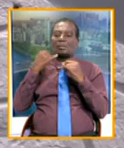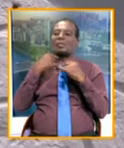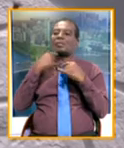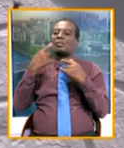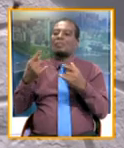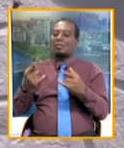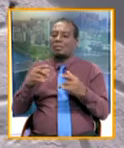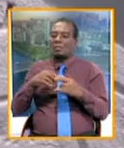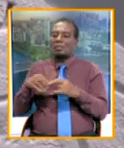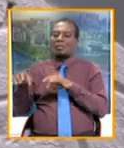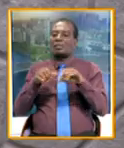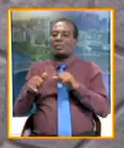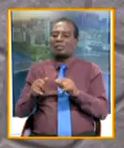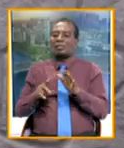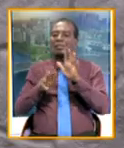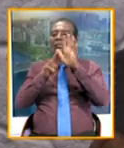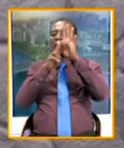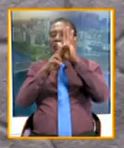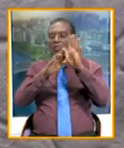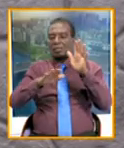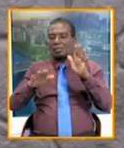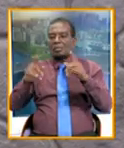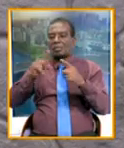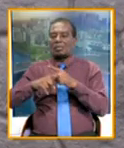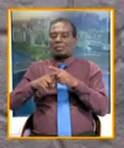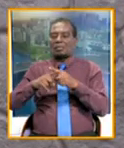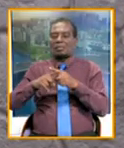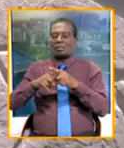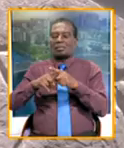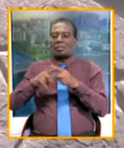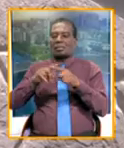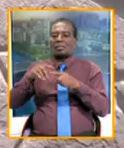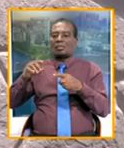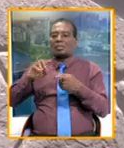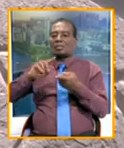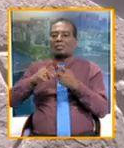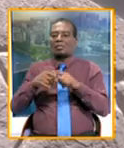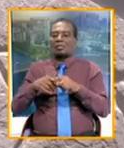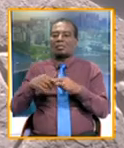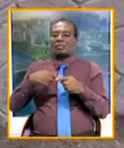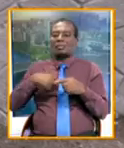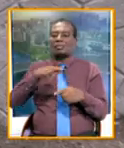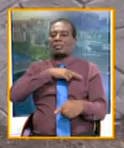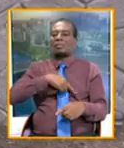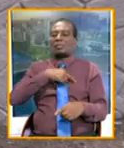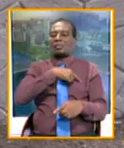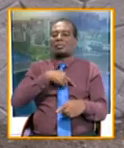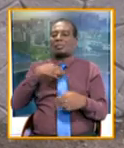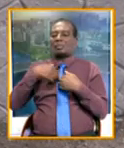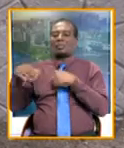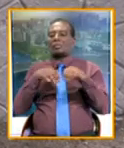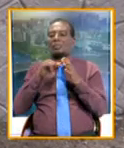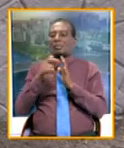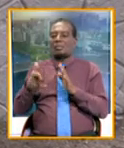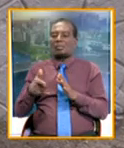le but de présenter l'enfant à son copain, à qui elle a fait croire qu'elle était enceinte. Je regrette d'avoir fait ça. Le nourrisson, qui a